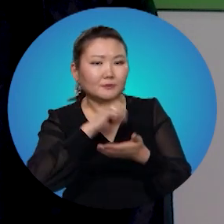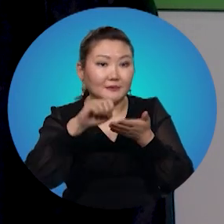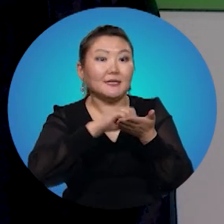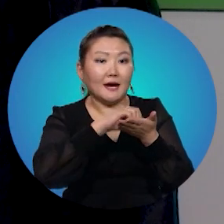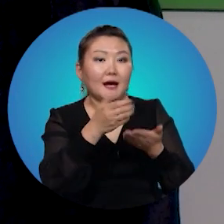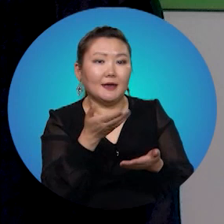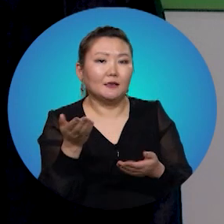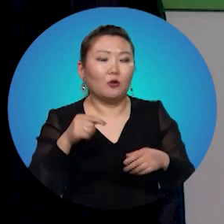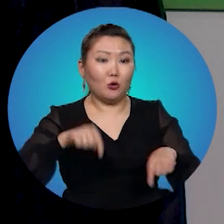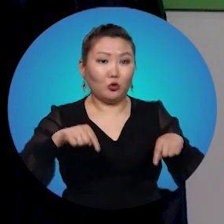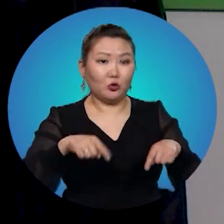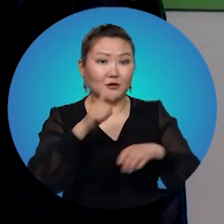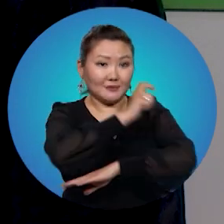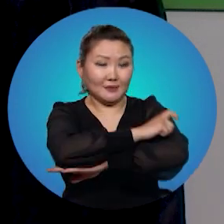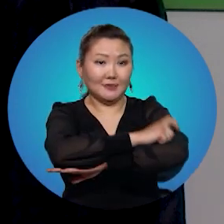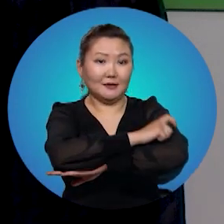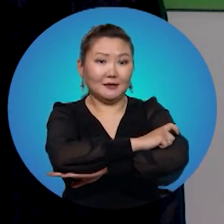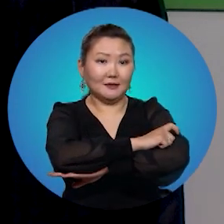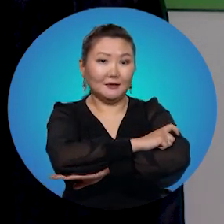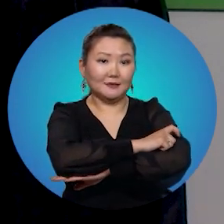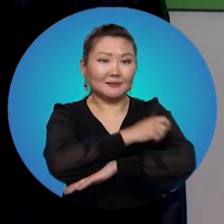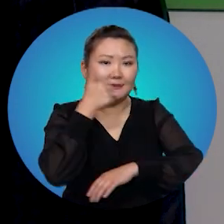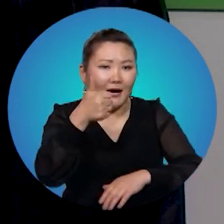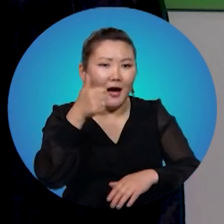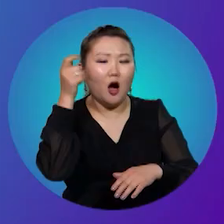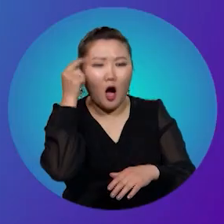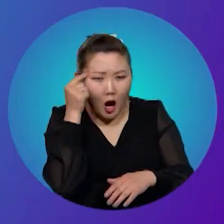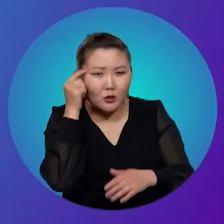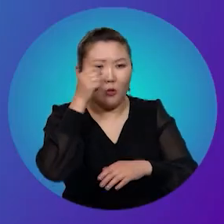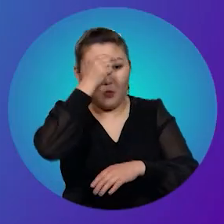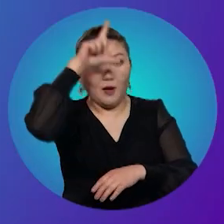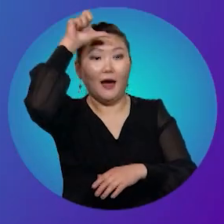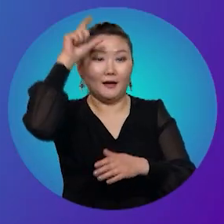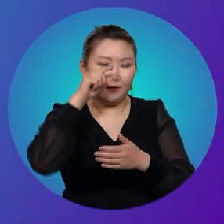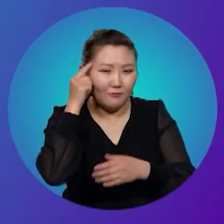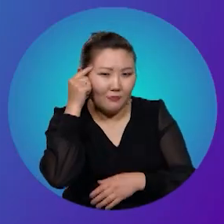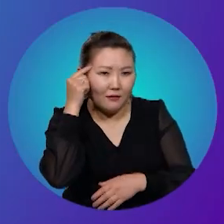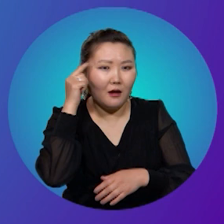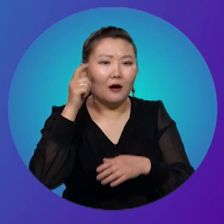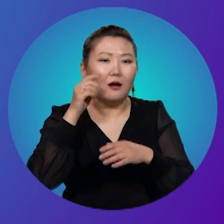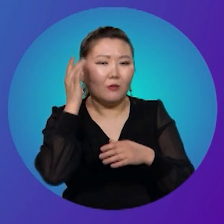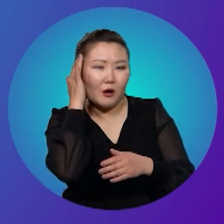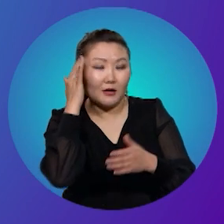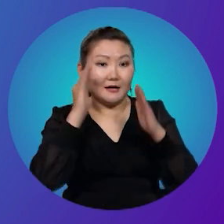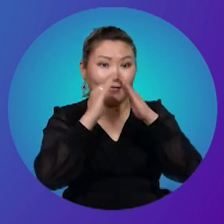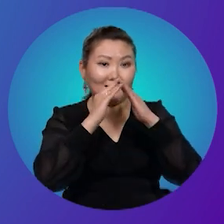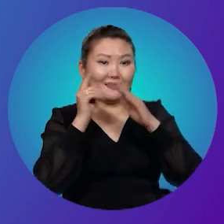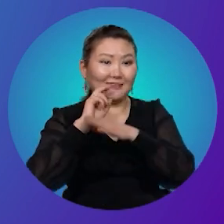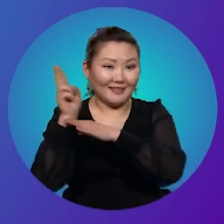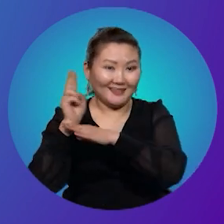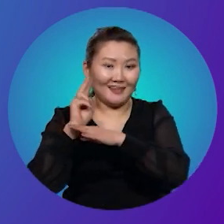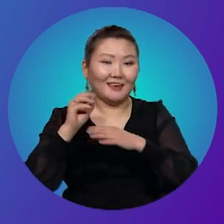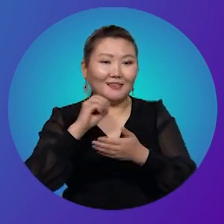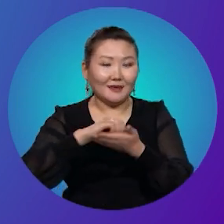За, өнөөдрийн үзсэн одоо хичээлээ сайтар ойлгож ухаарад, эргэцүүлээд гэрийн даалгаврт эргэцүүлсэн зүйлээ